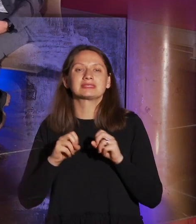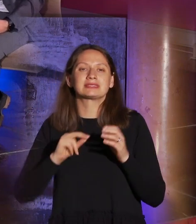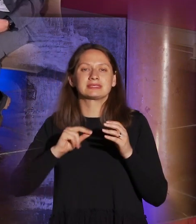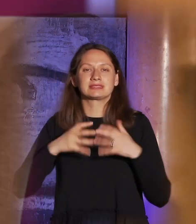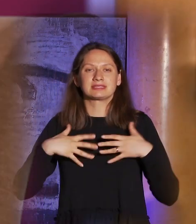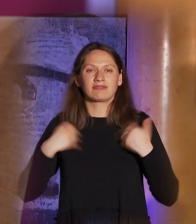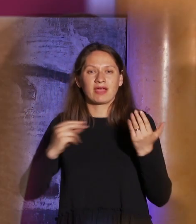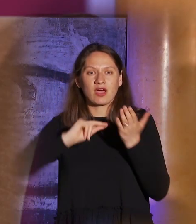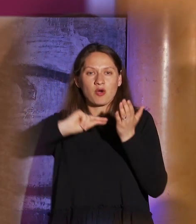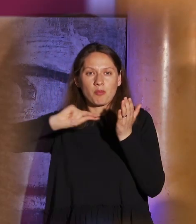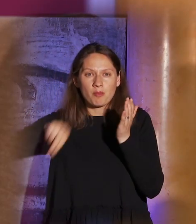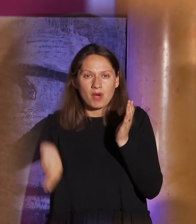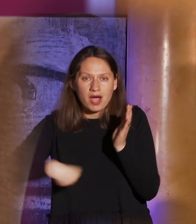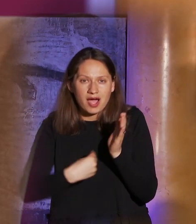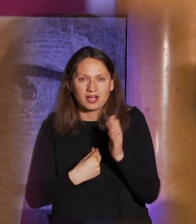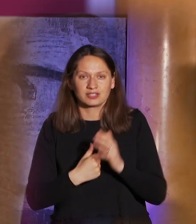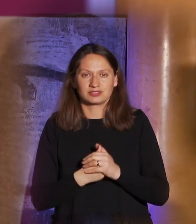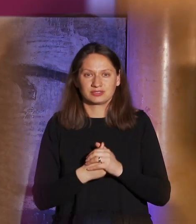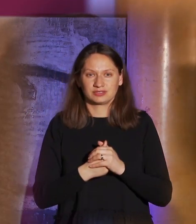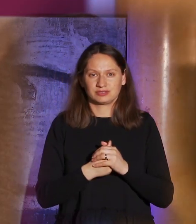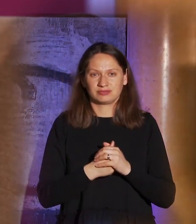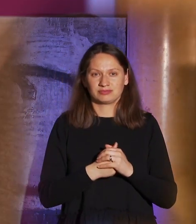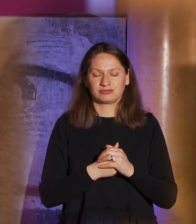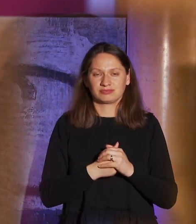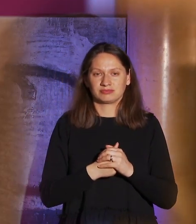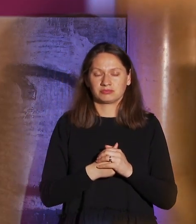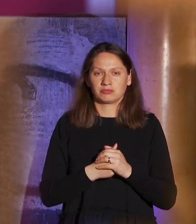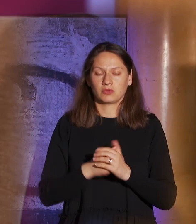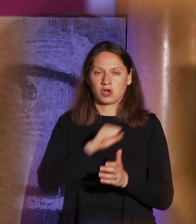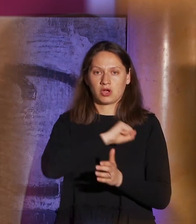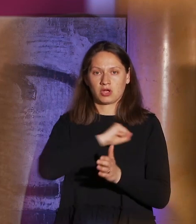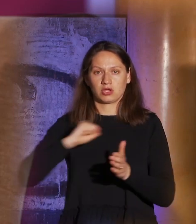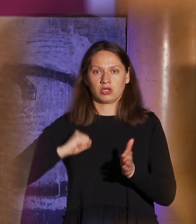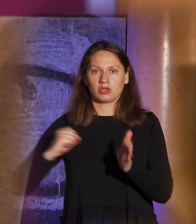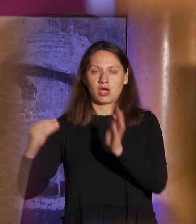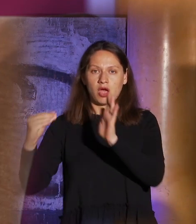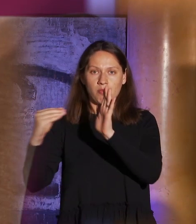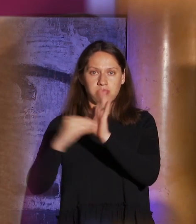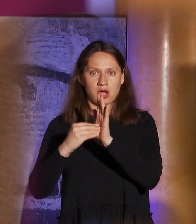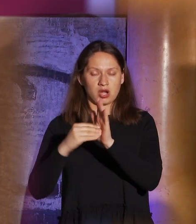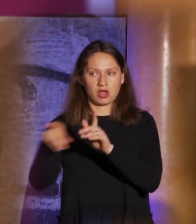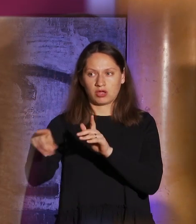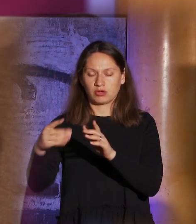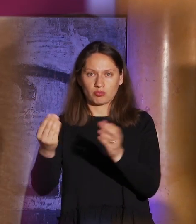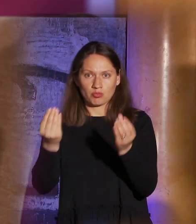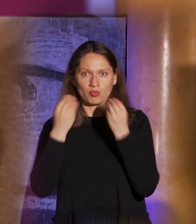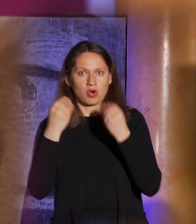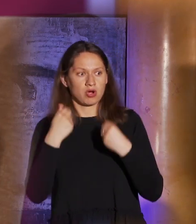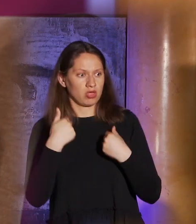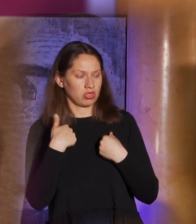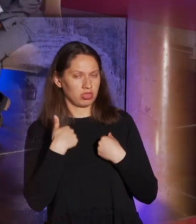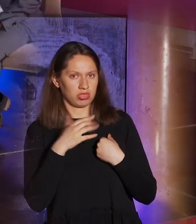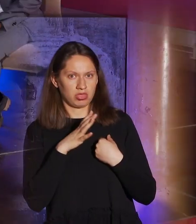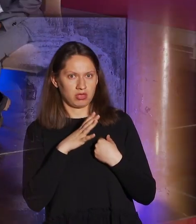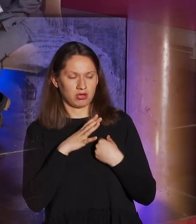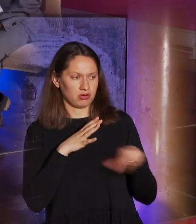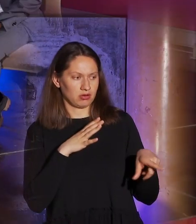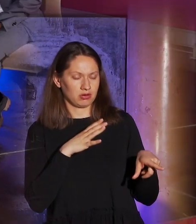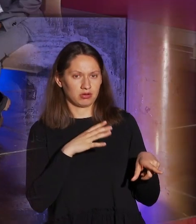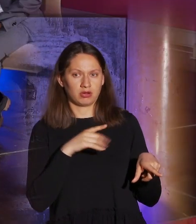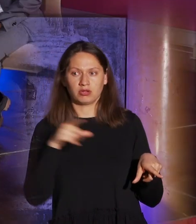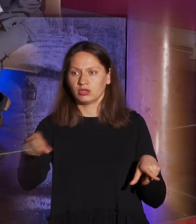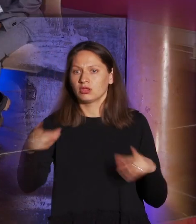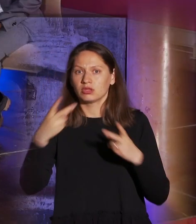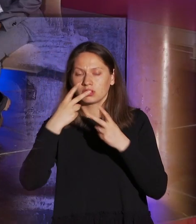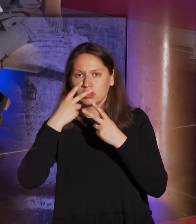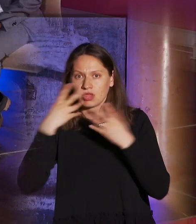pažymą. Ir man gydytojas parašė, negali studijuoti. Aš sakau, ką jūs rašot, kodėl? Tai jūs sako, jūs